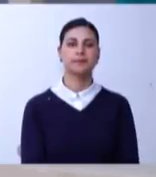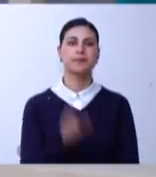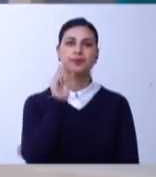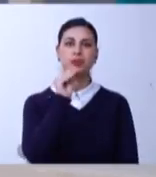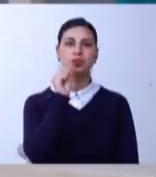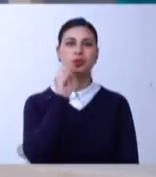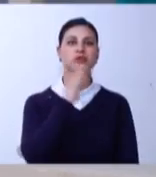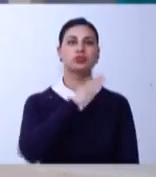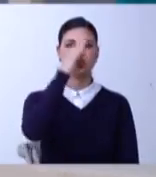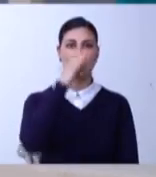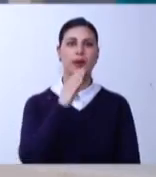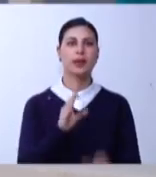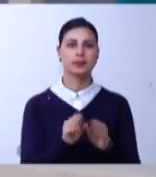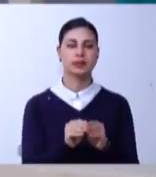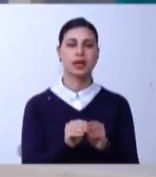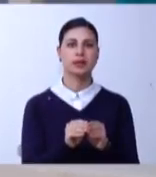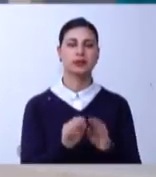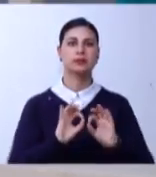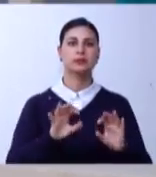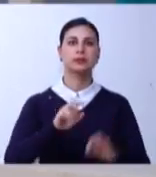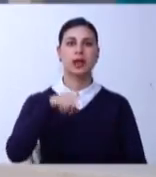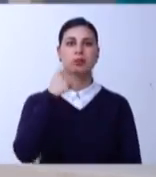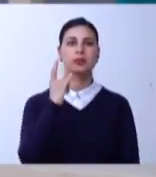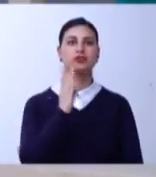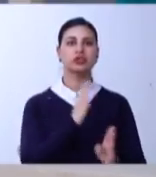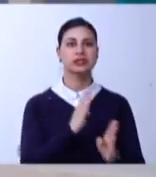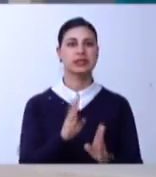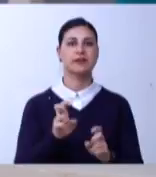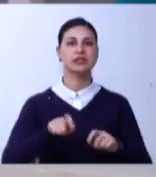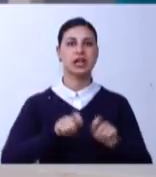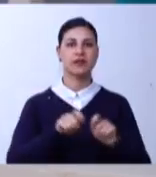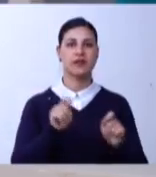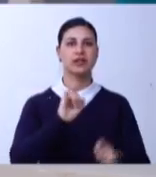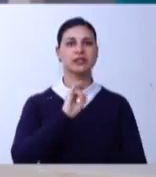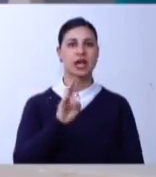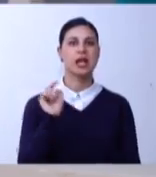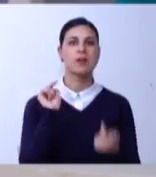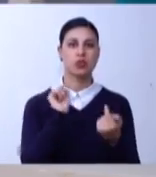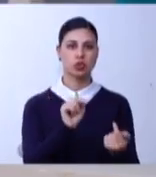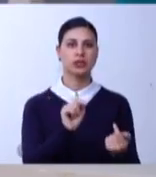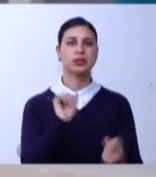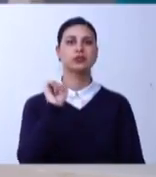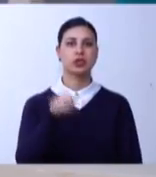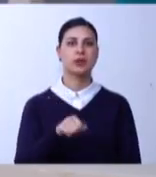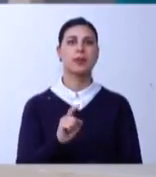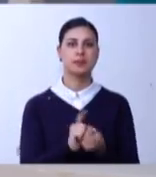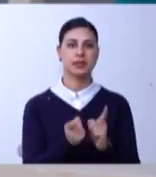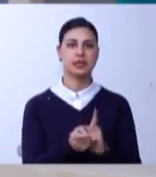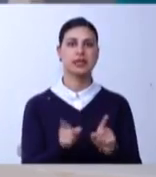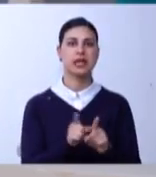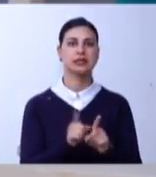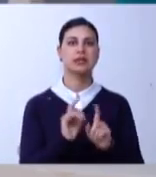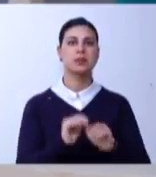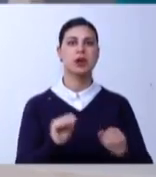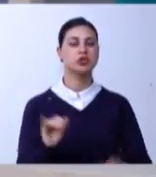როდესაც მშობლებთან გამოხატავს ბავშვი ქცევის დარღვევას ან აპროტესტებს, შეიძლება პირიქით ესეთ